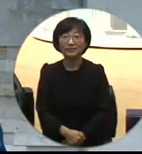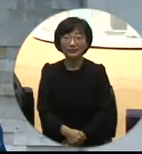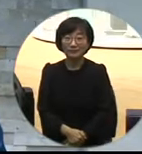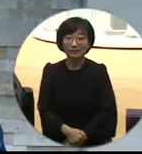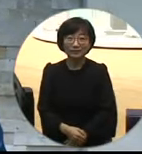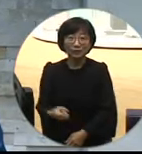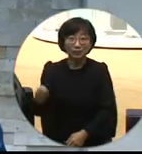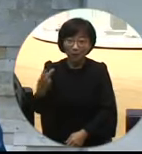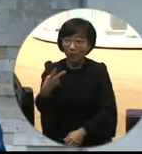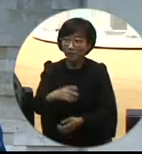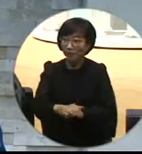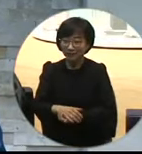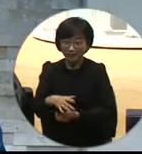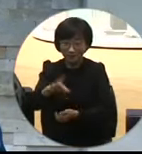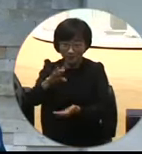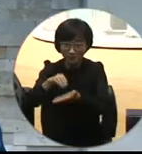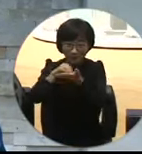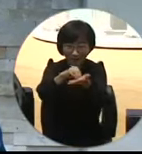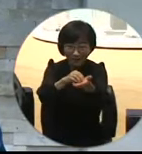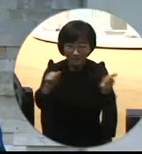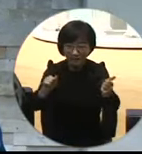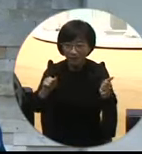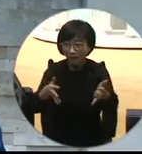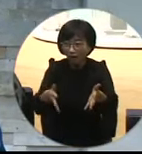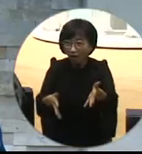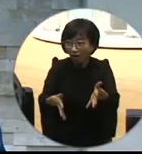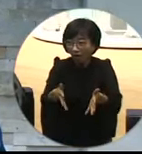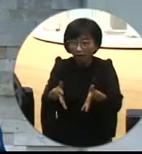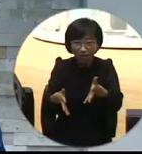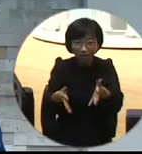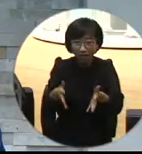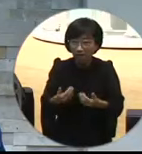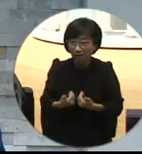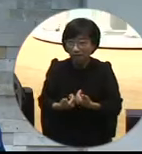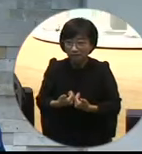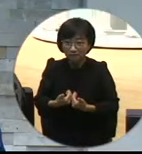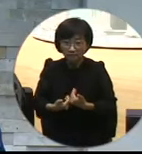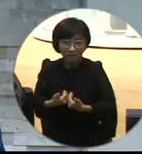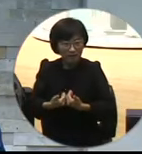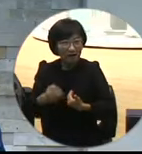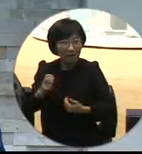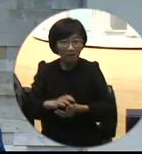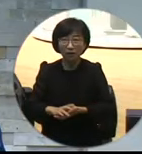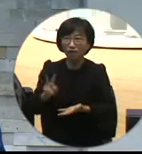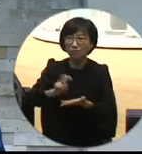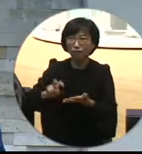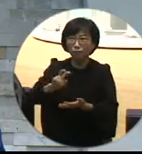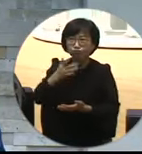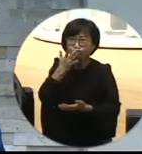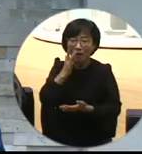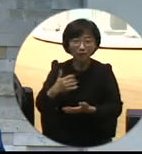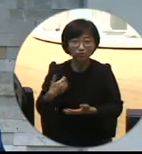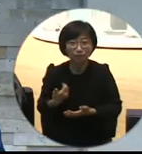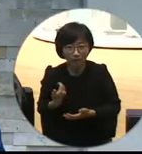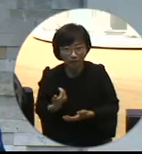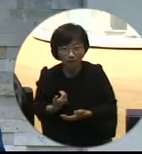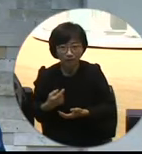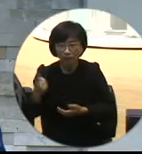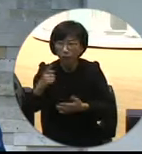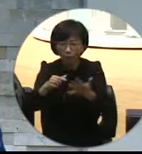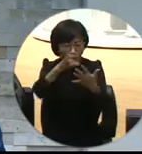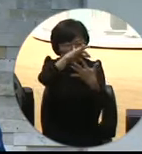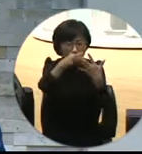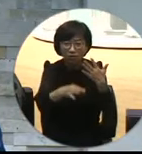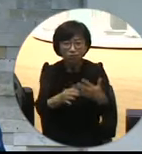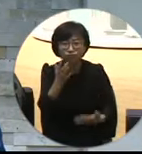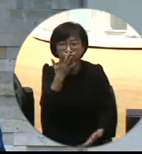새가족들도요, 모든 게 다 어색할 수 있어요. 이제 교회 나가지고 다 어색합니다. 찬송도 잘 모르겠고, 뭐 질서, 순서